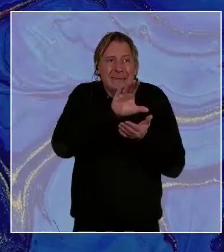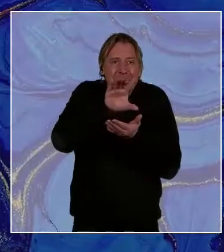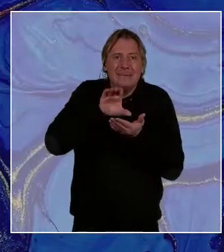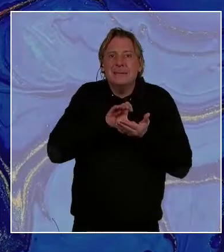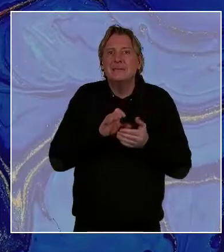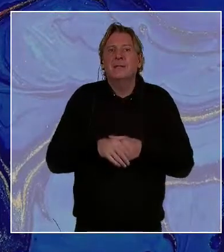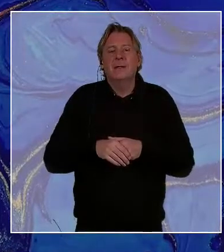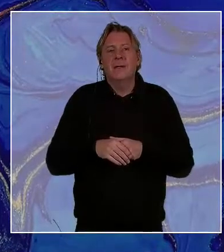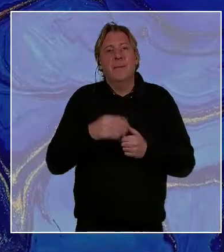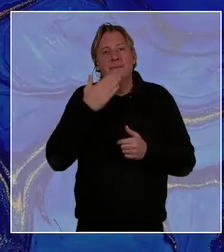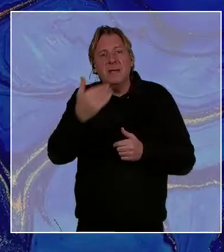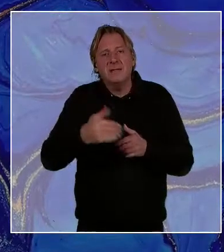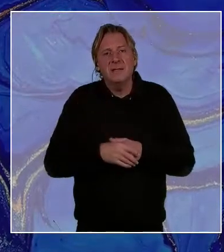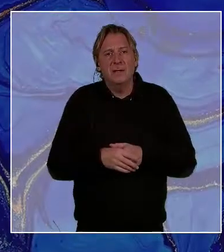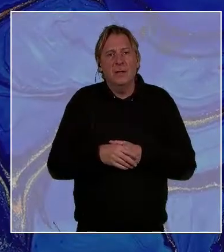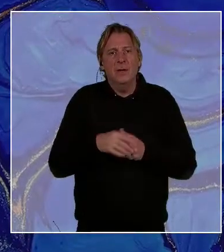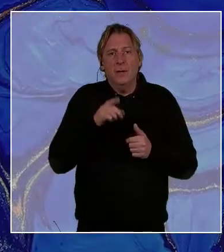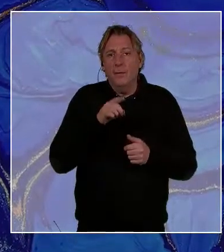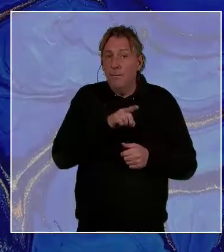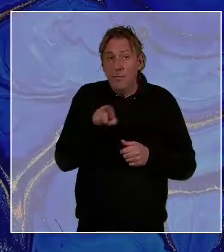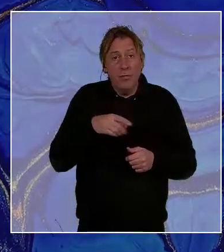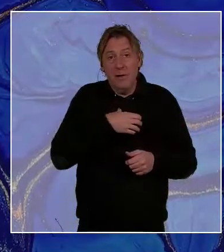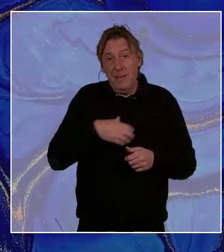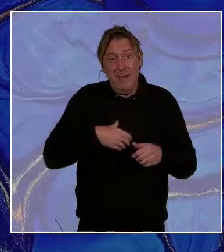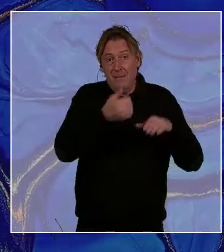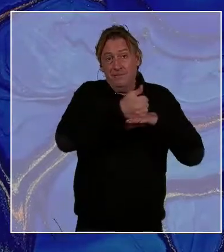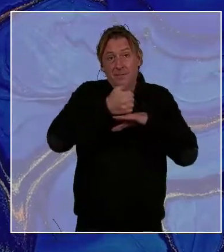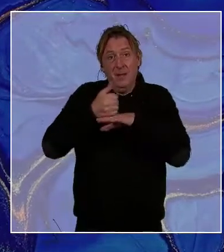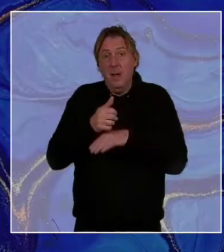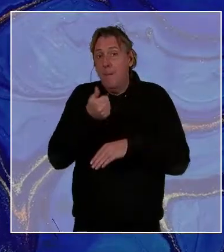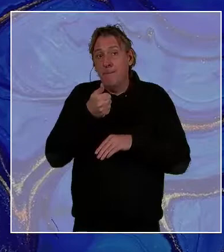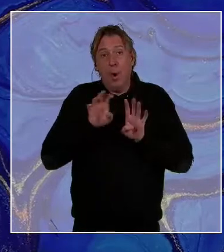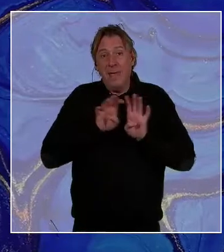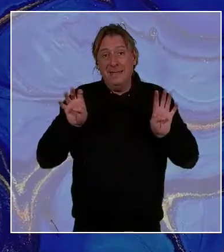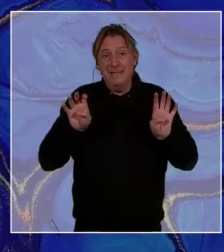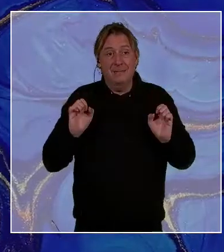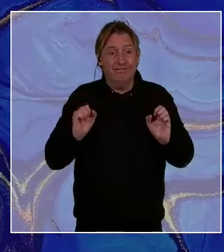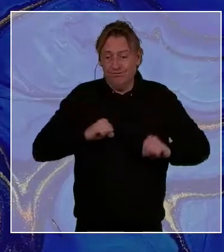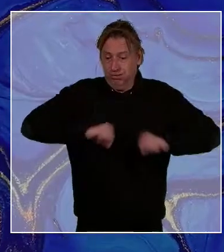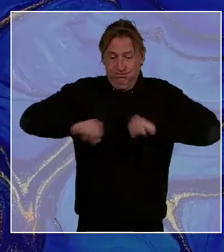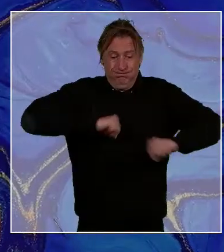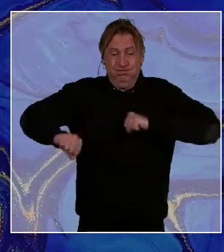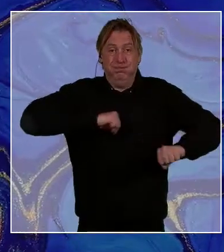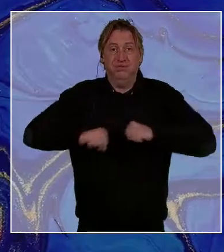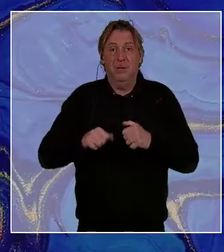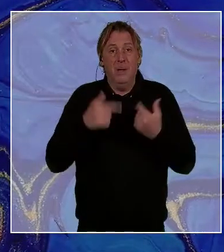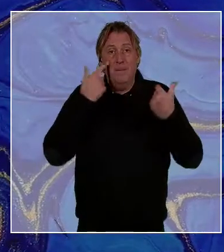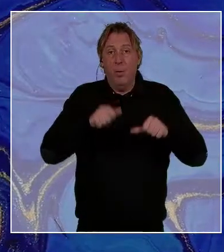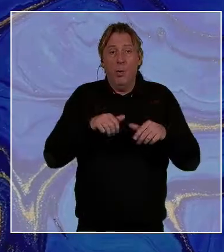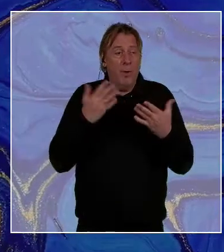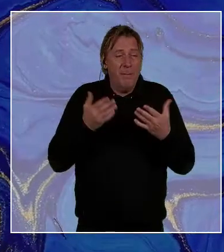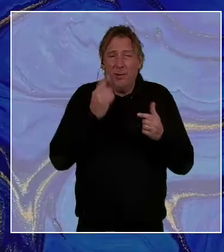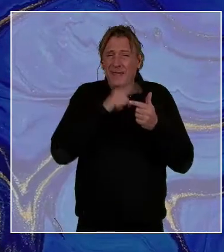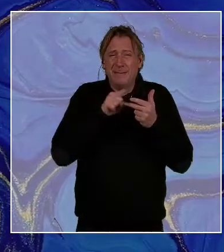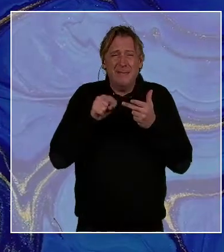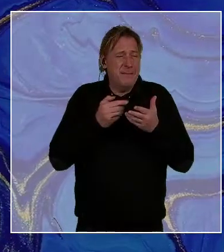Andy Burnham l'a dit, vous, les maires, vous êtes vraiment en première ligne, vous êtes sur la première ligne, en première ligne, quel que soit le domaine.